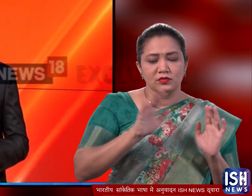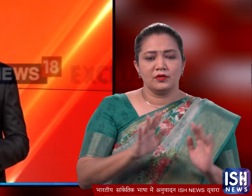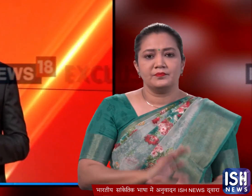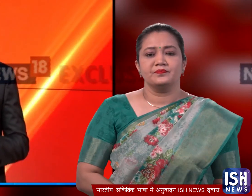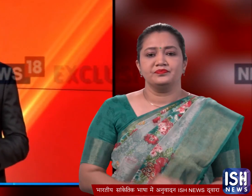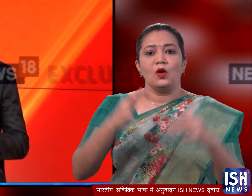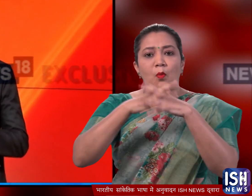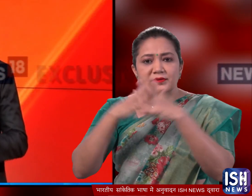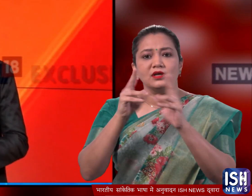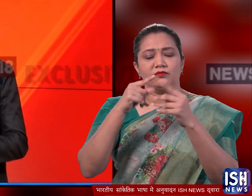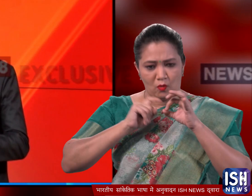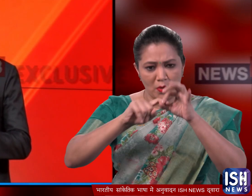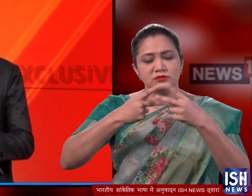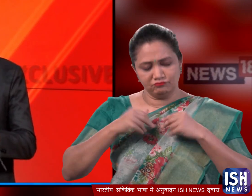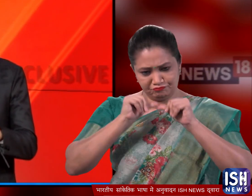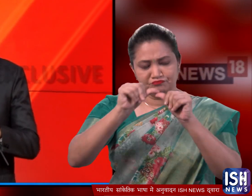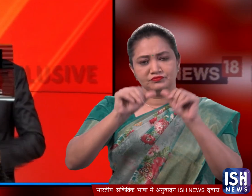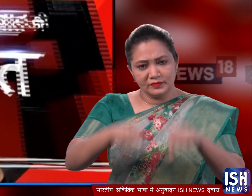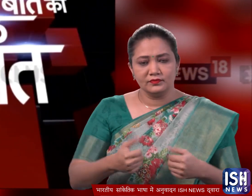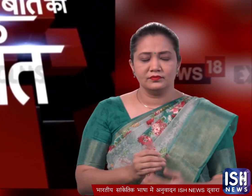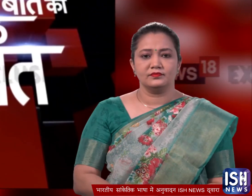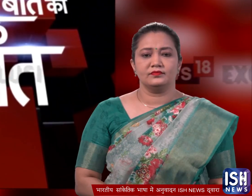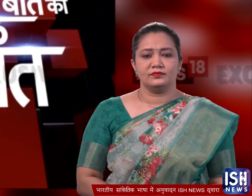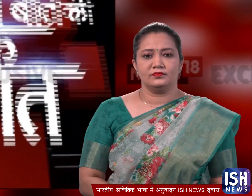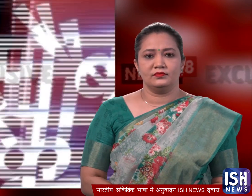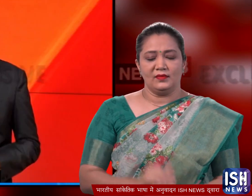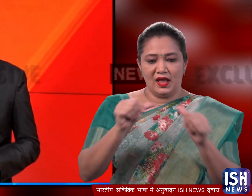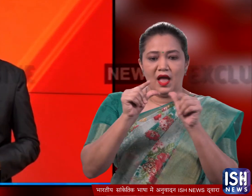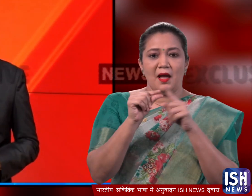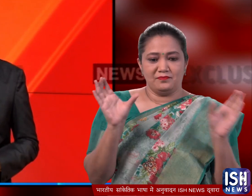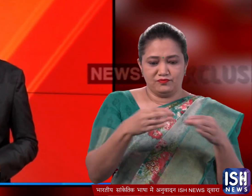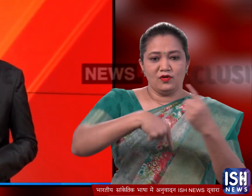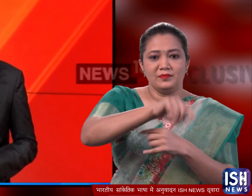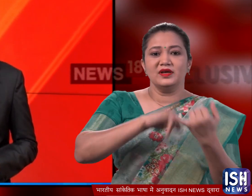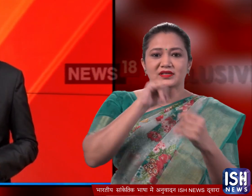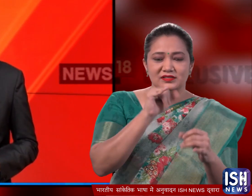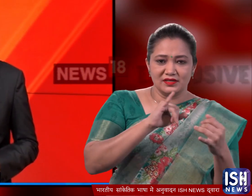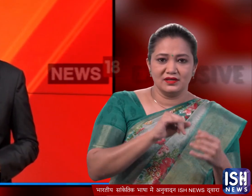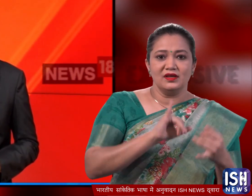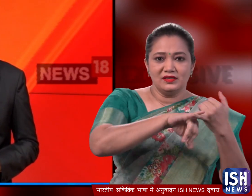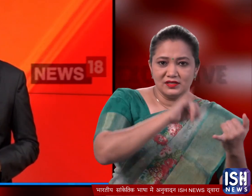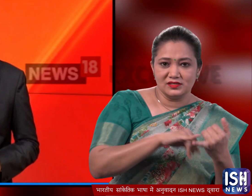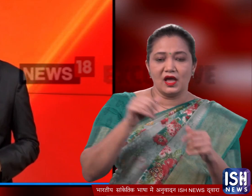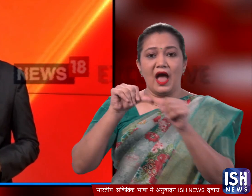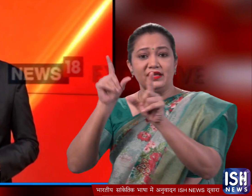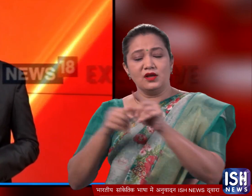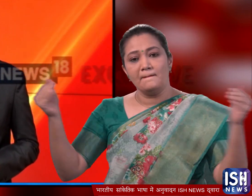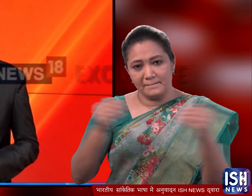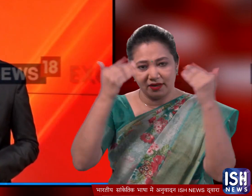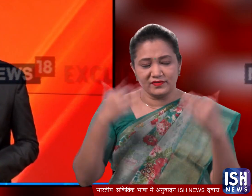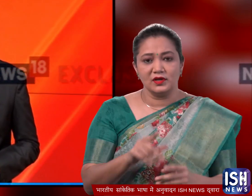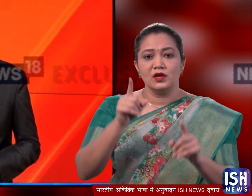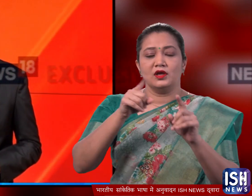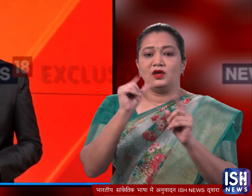जिन्होंने आयोग की वेबसाइट पर सभी सवालों का जवाब देने का भरोसा दिया। आम आदमी पार्टी के नेता संजय सिंह और अखिलेश यादव की मुलाकात हुई। यूपी